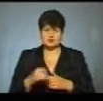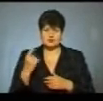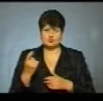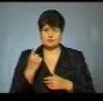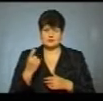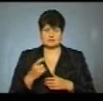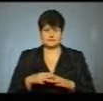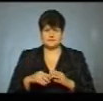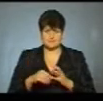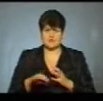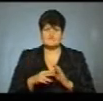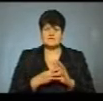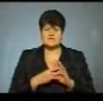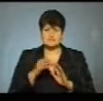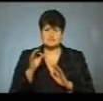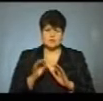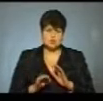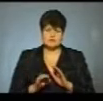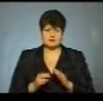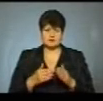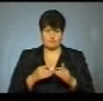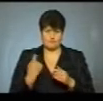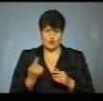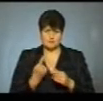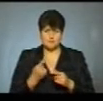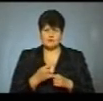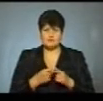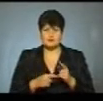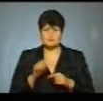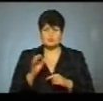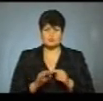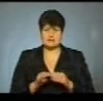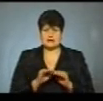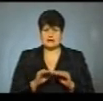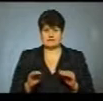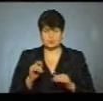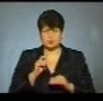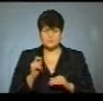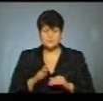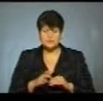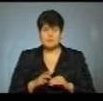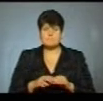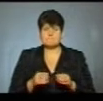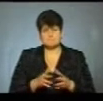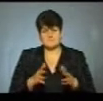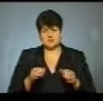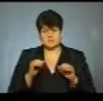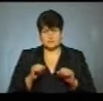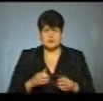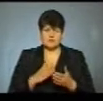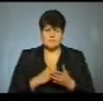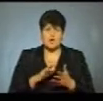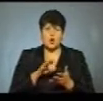угідь громади, 8% у межах області або 0,5% на рівні країни. Переважне право на купівлю землі